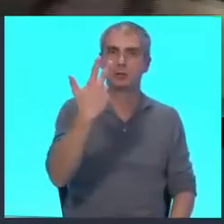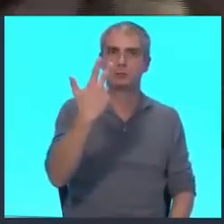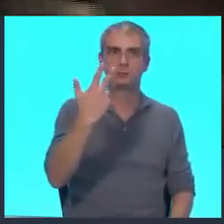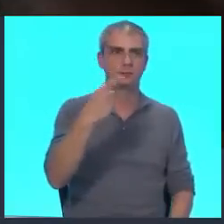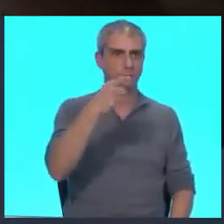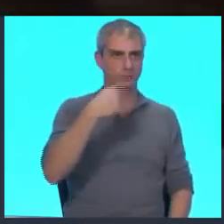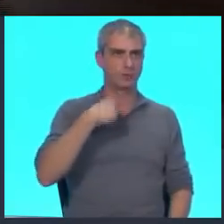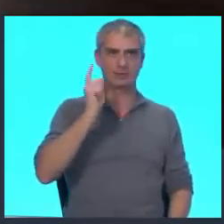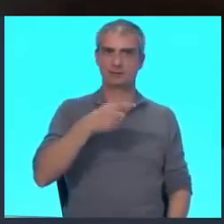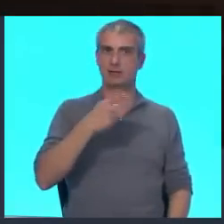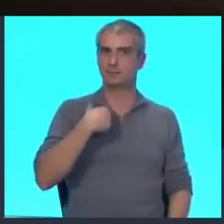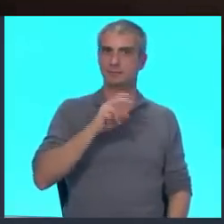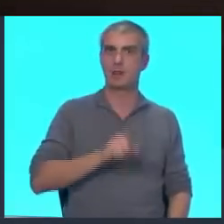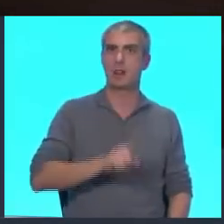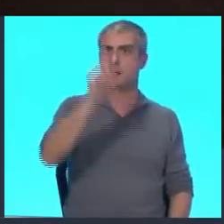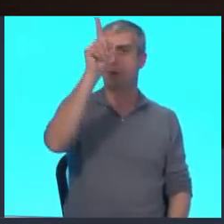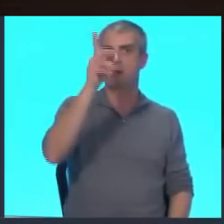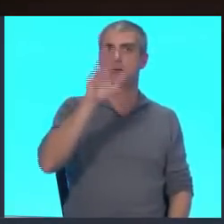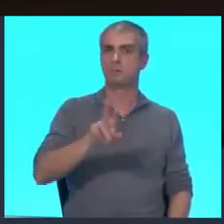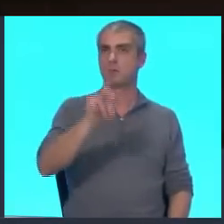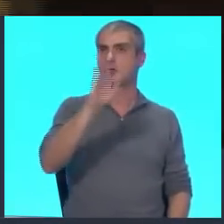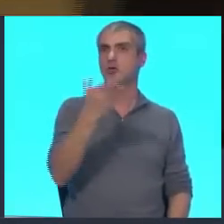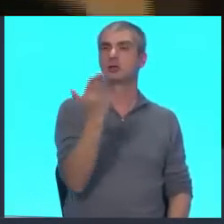צריכים לעלות למעלה. יש מדרגות?